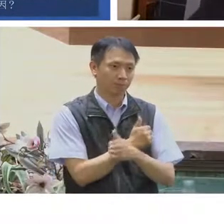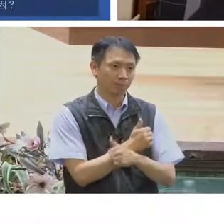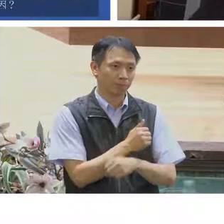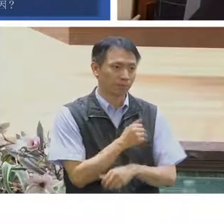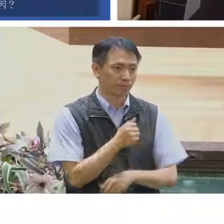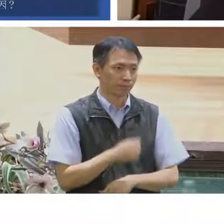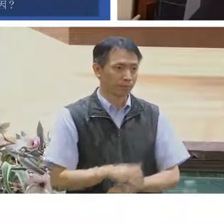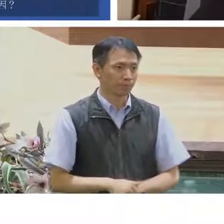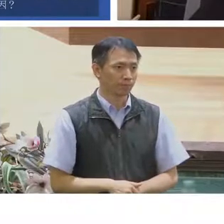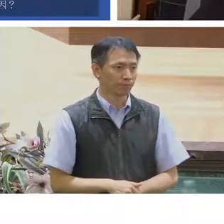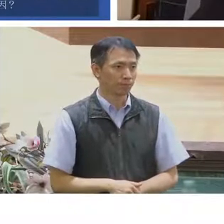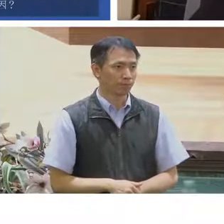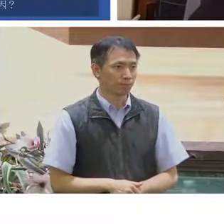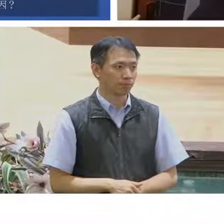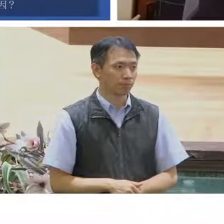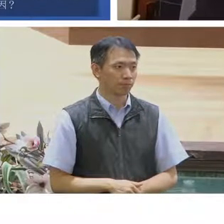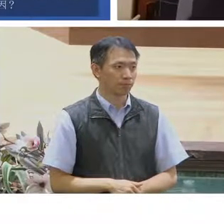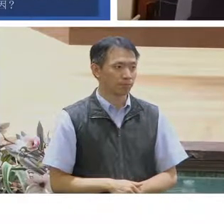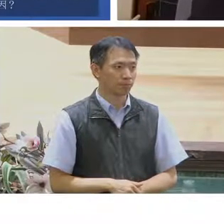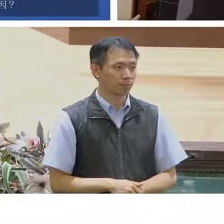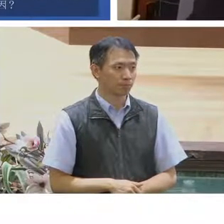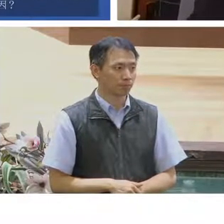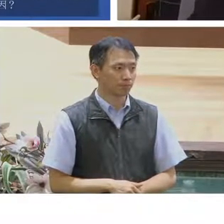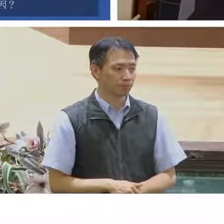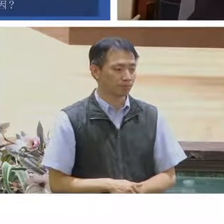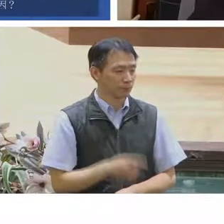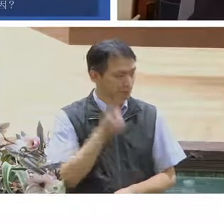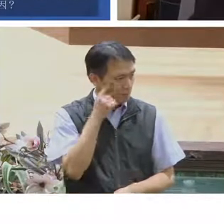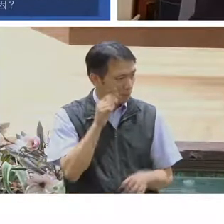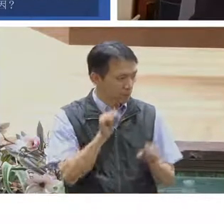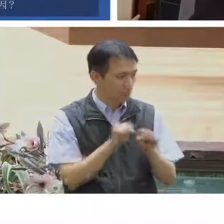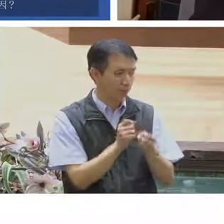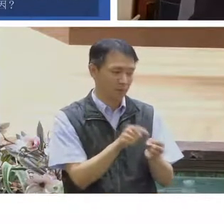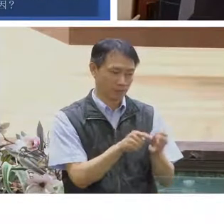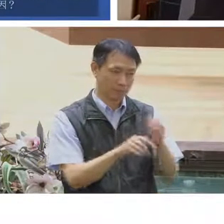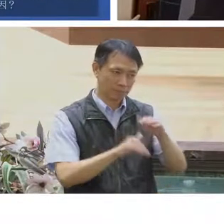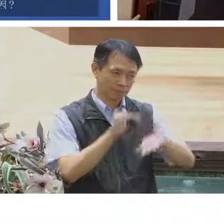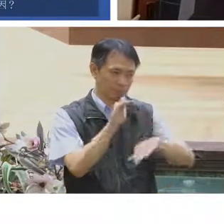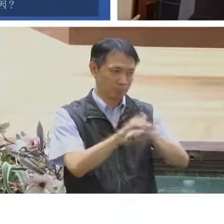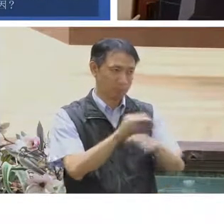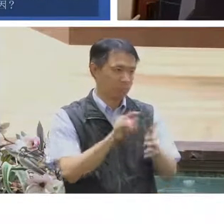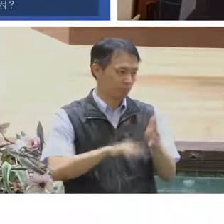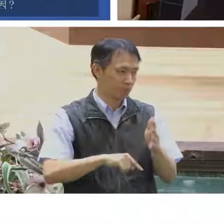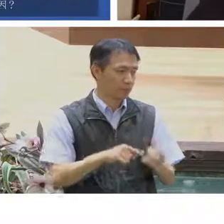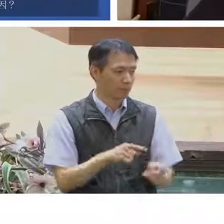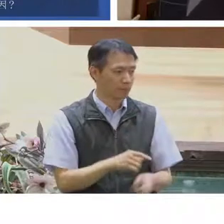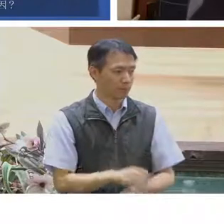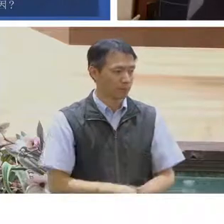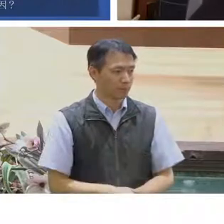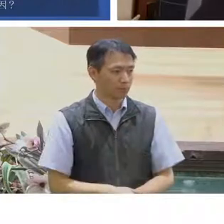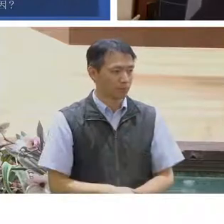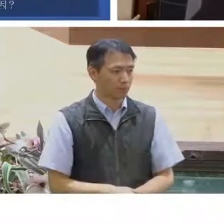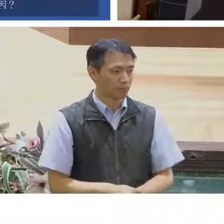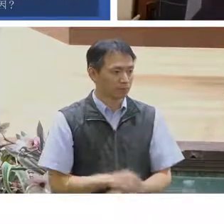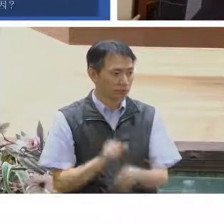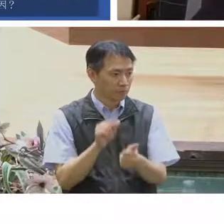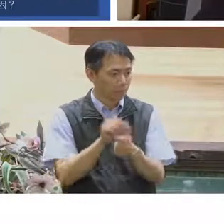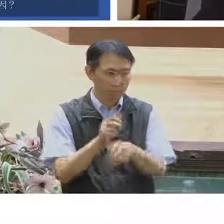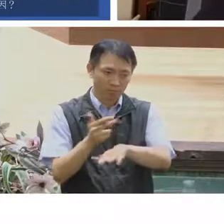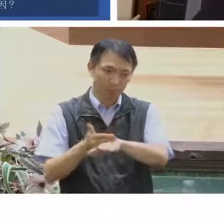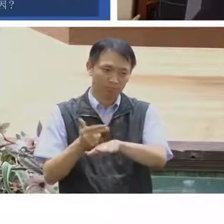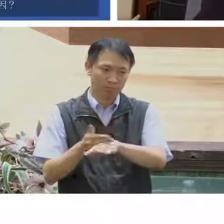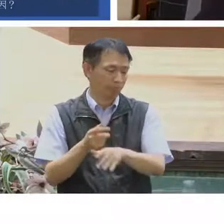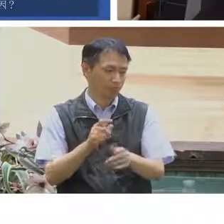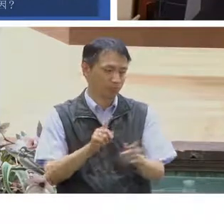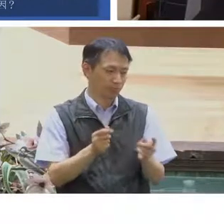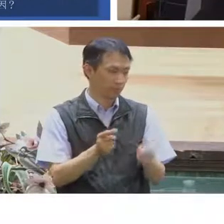人的因素被打破的这个成功率会比 纯粹就是看技术的层面比较